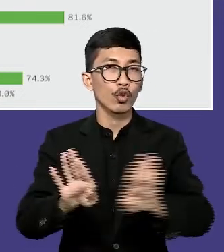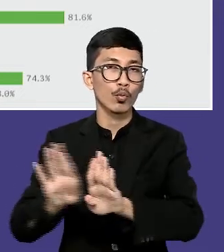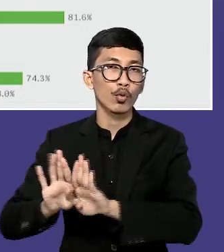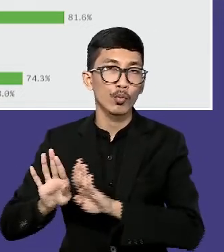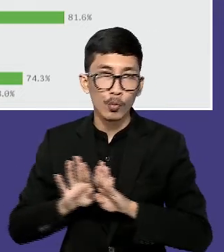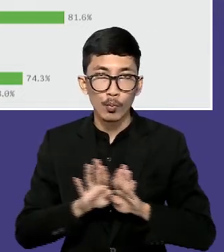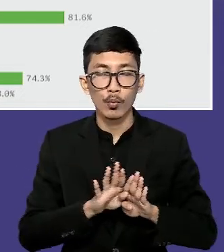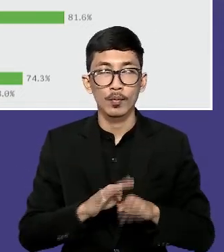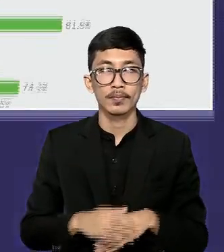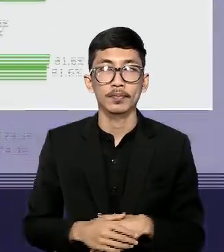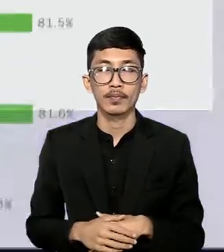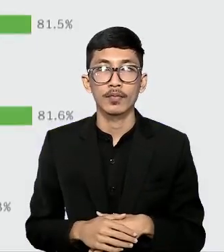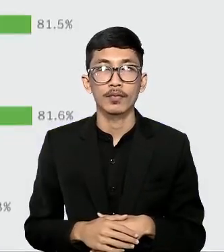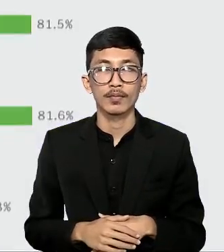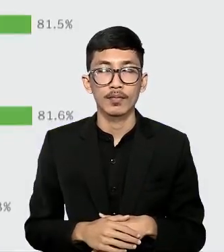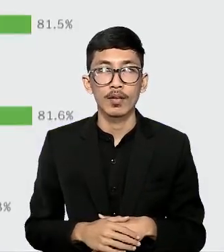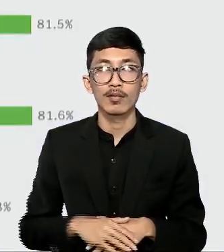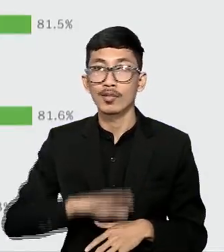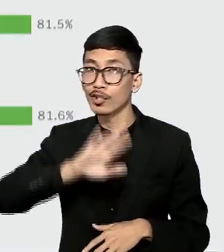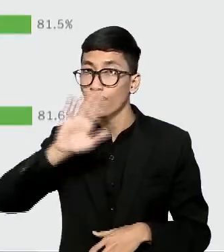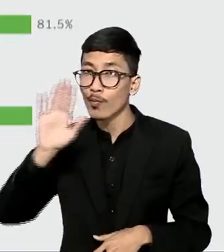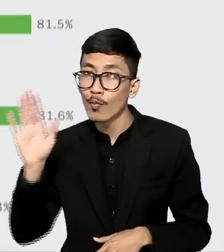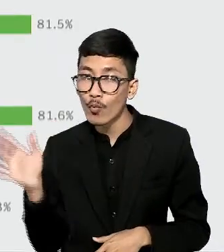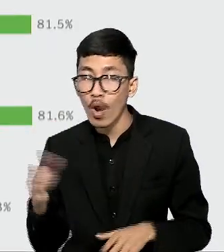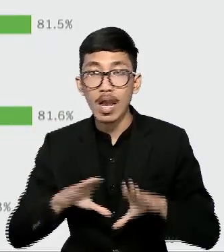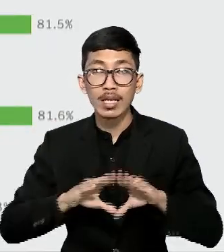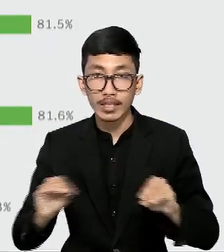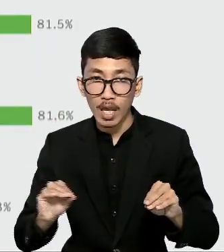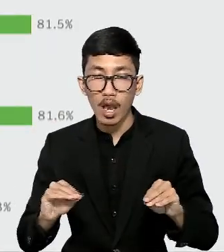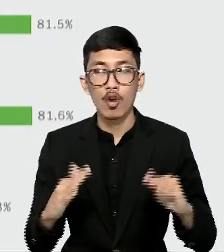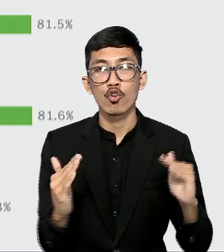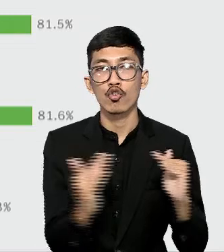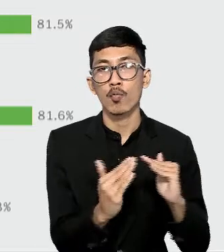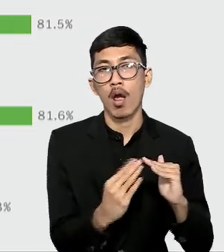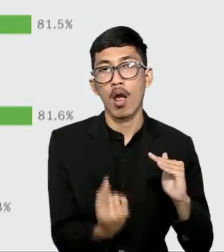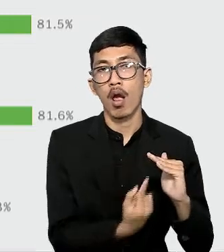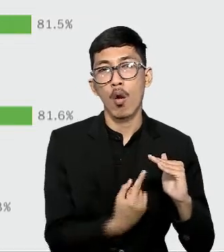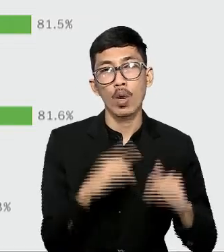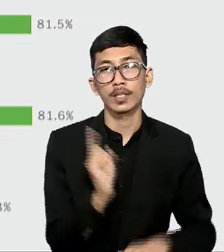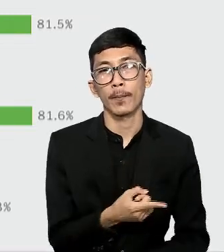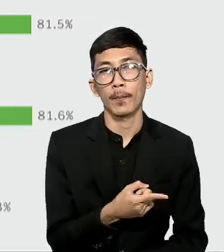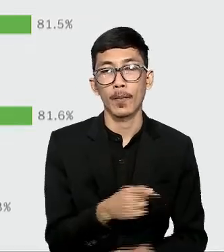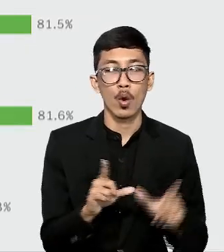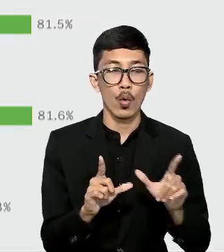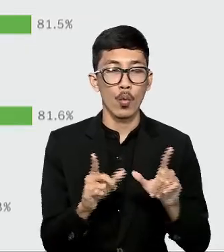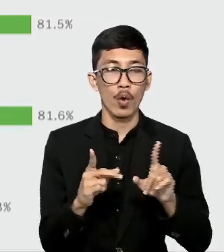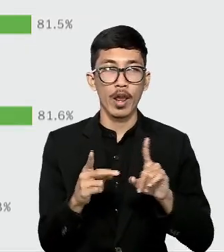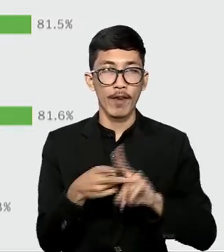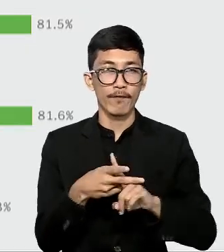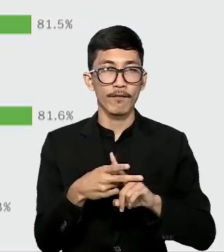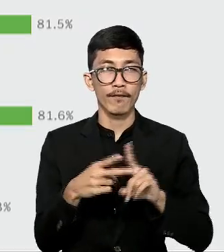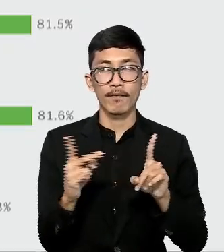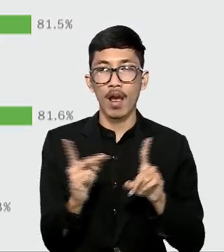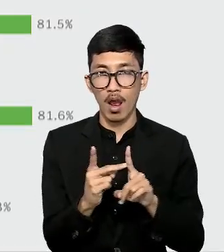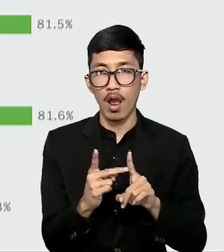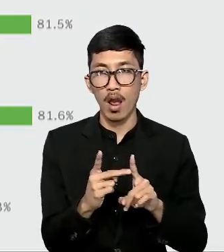Tapi sekarang wajib terjadi di rumah dan wajib masker juga dan nah ini situasi yang